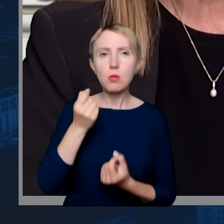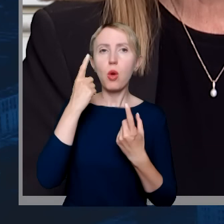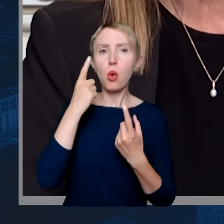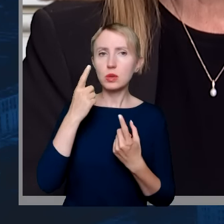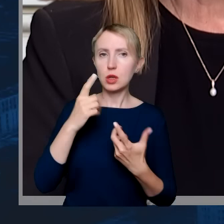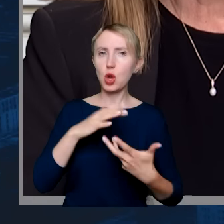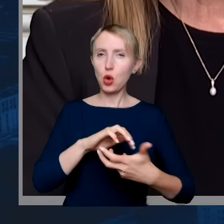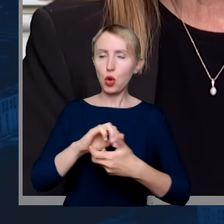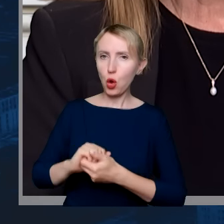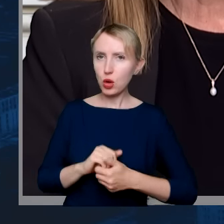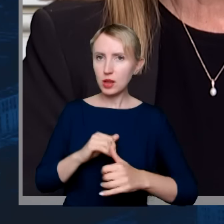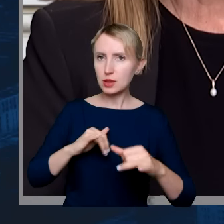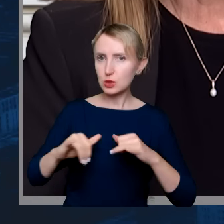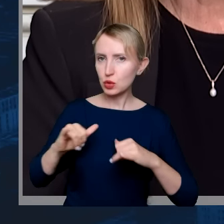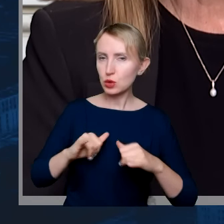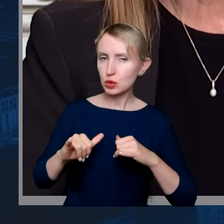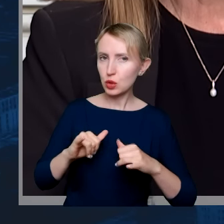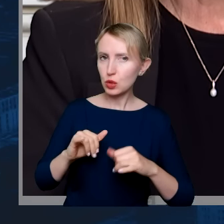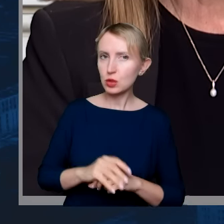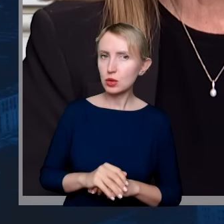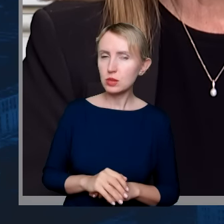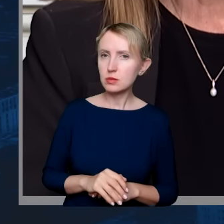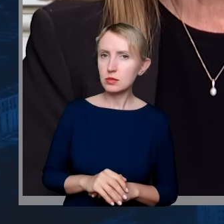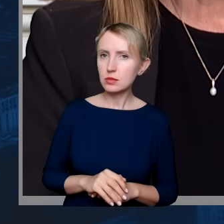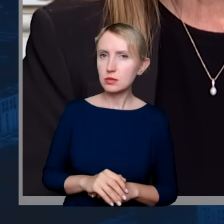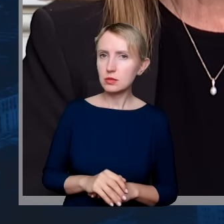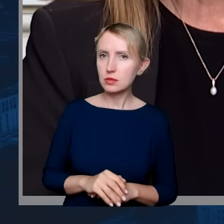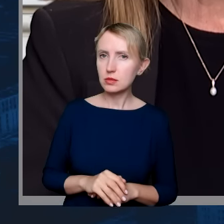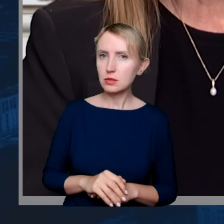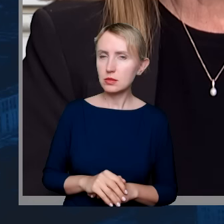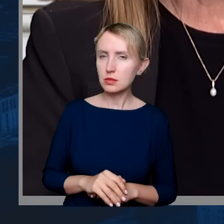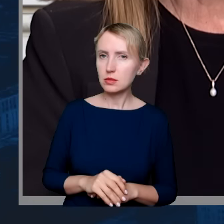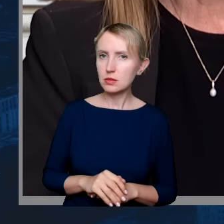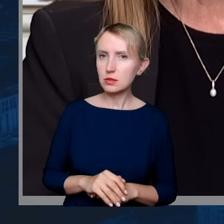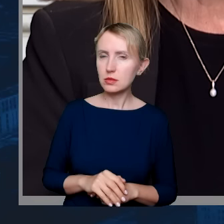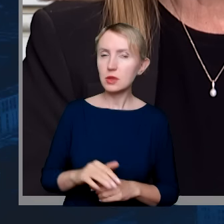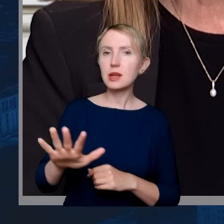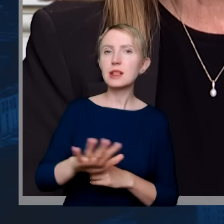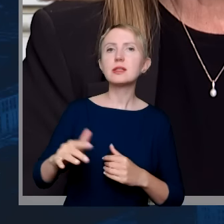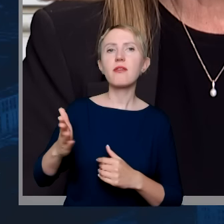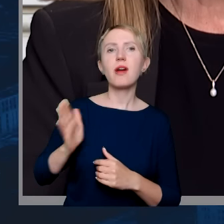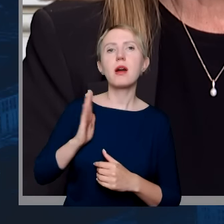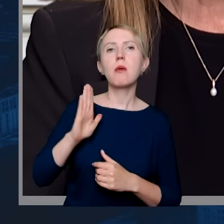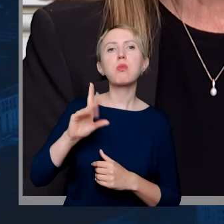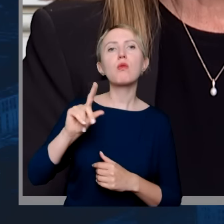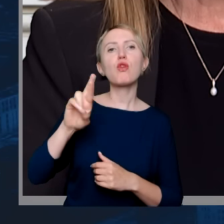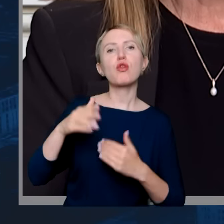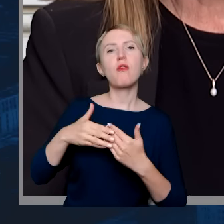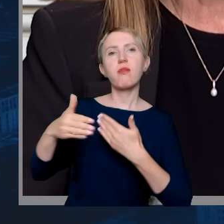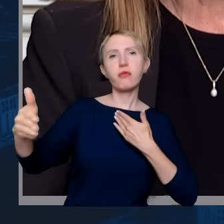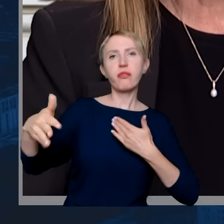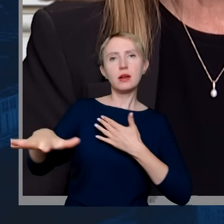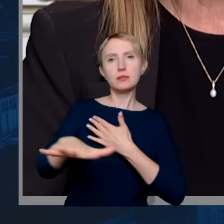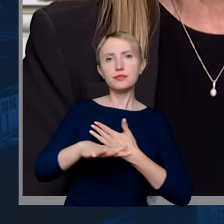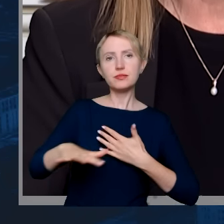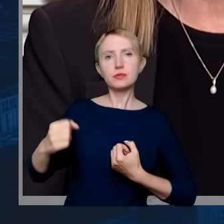koalicji rządzącej tego, że powstanie strefa buforowa, że powstanie potężna